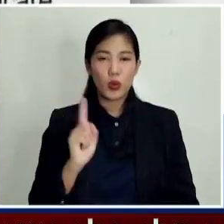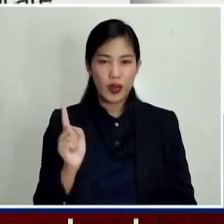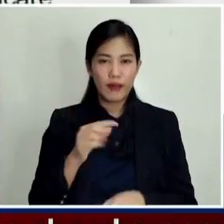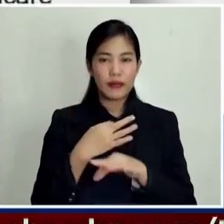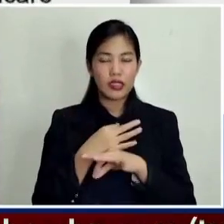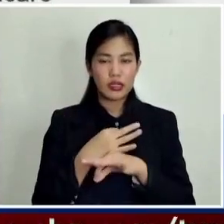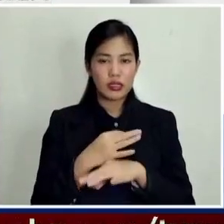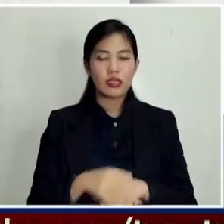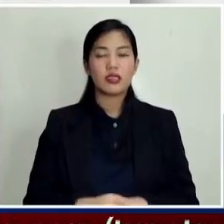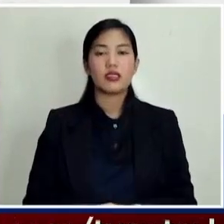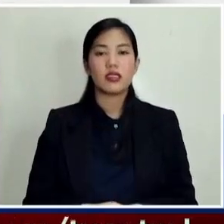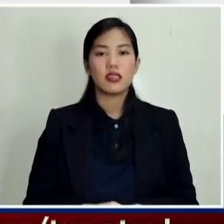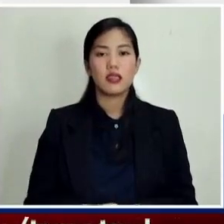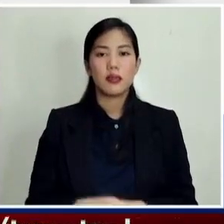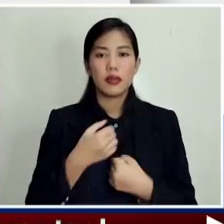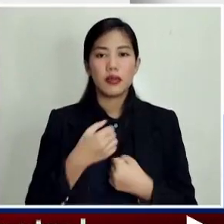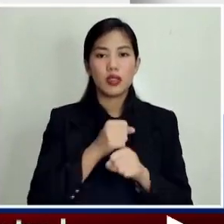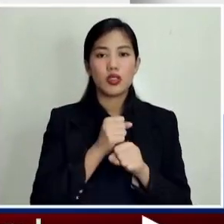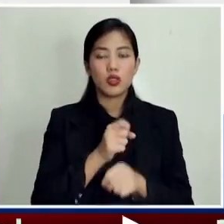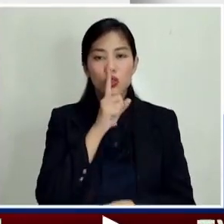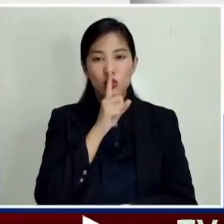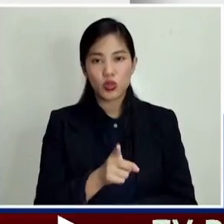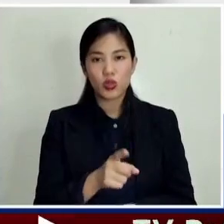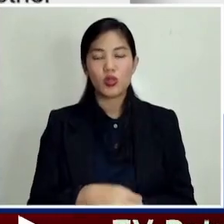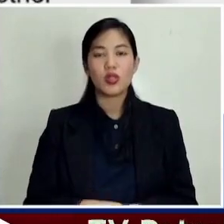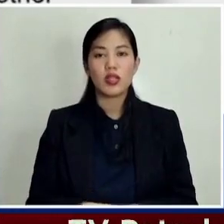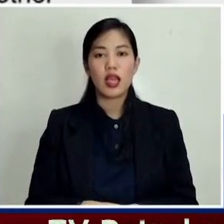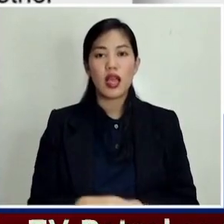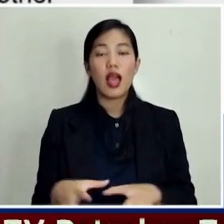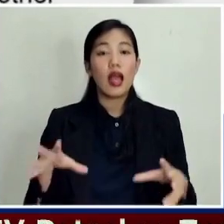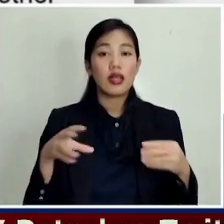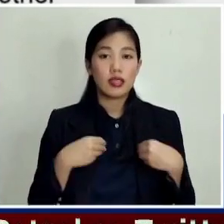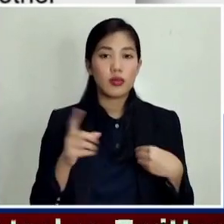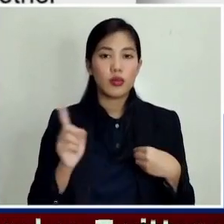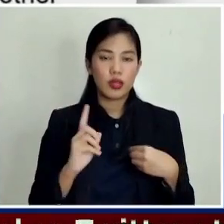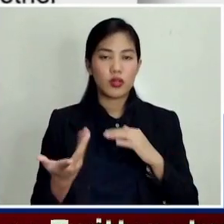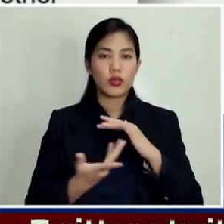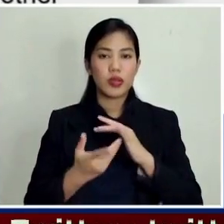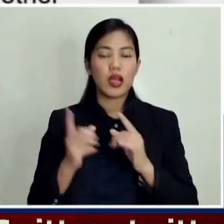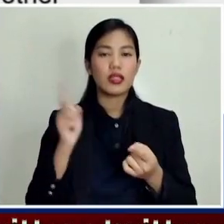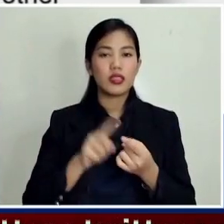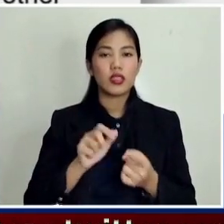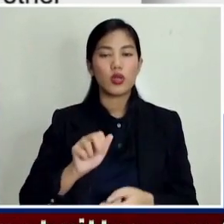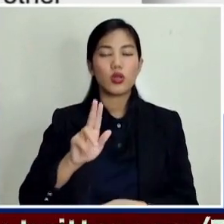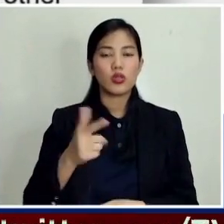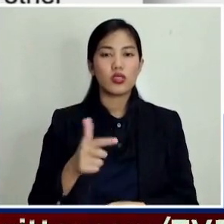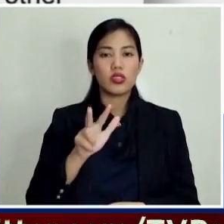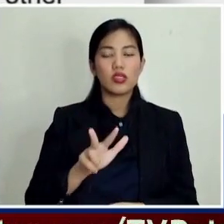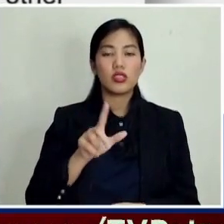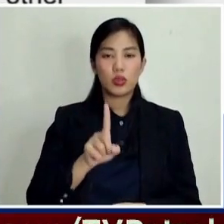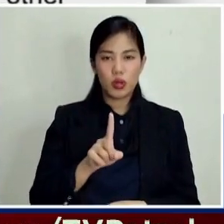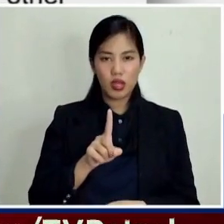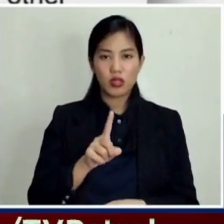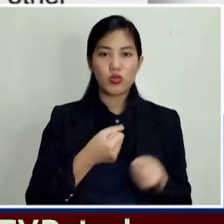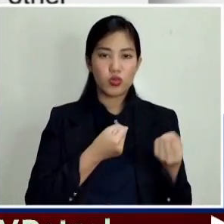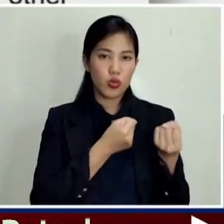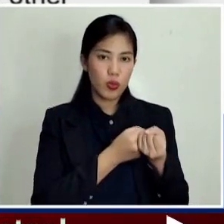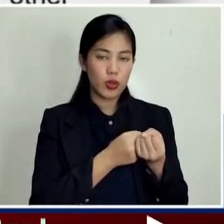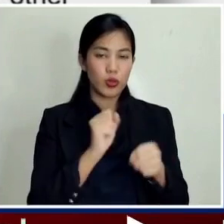one of growth, where they feel that they can grow themselves personally, they can benefit.